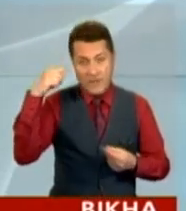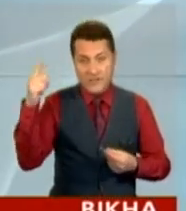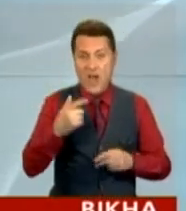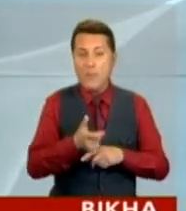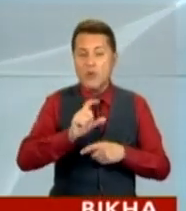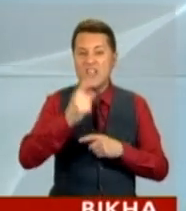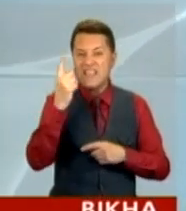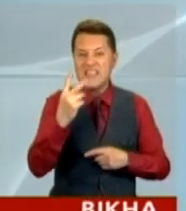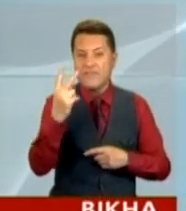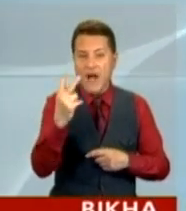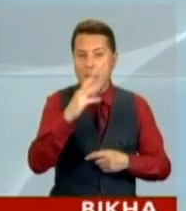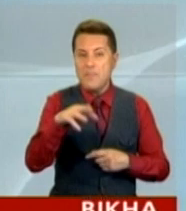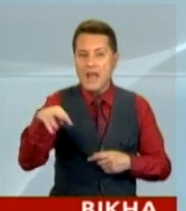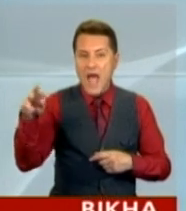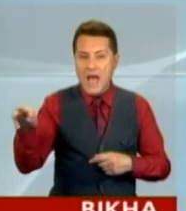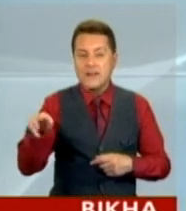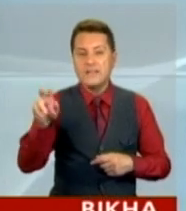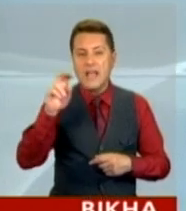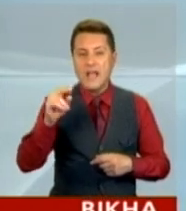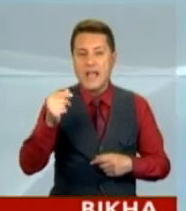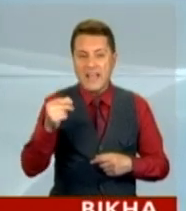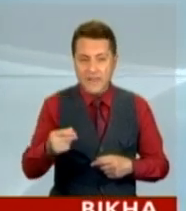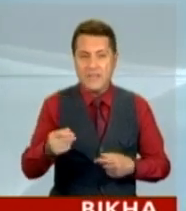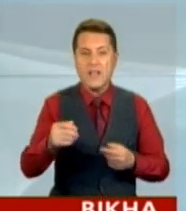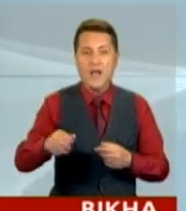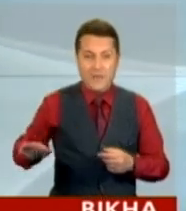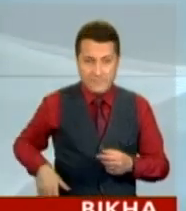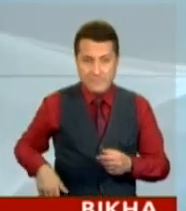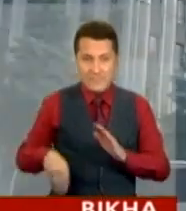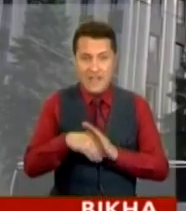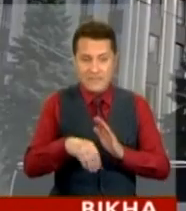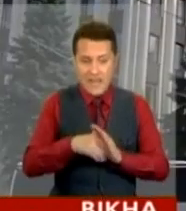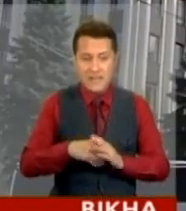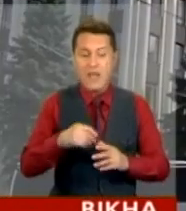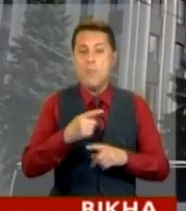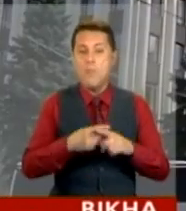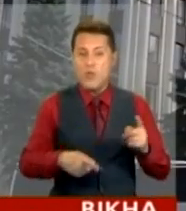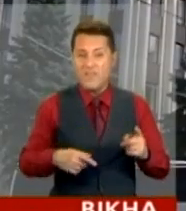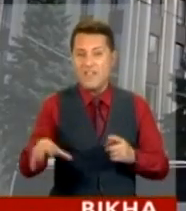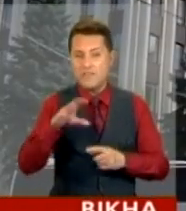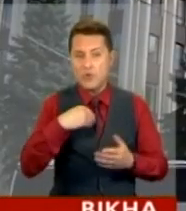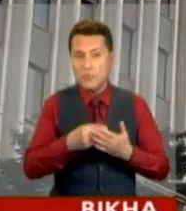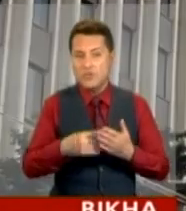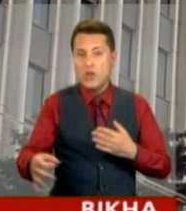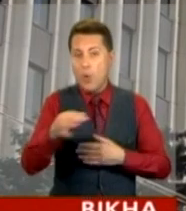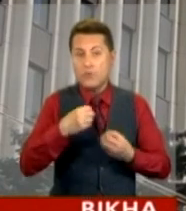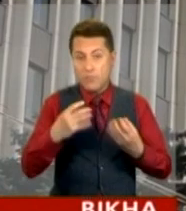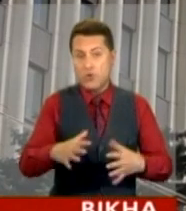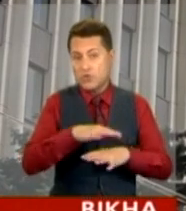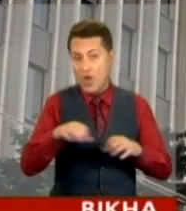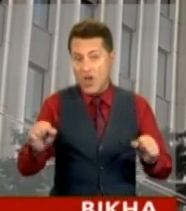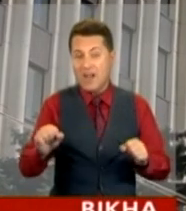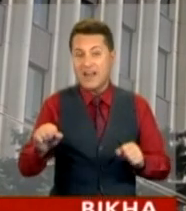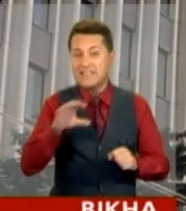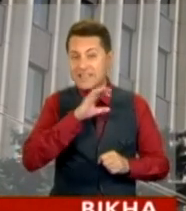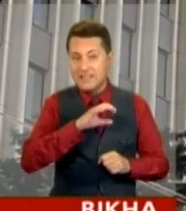2 мільярди гривень щороку сідали в кишенях місцевих чиновників. Половину від усього бюджету області просто розкрадали. Така